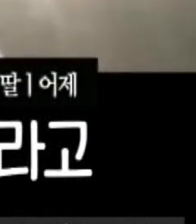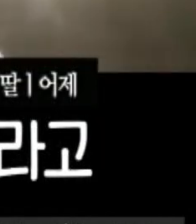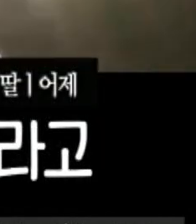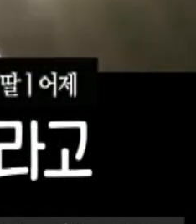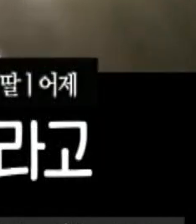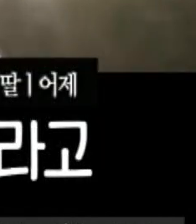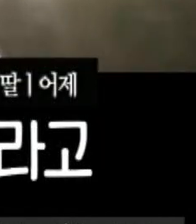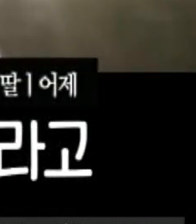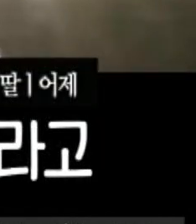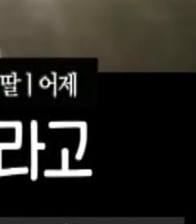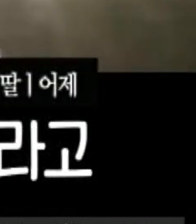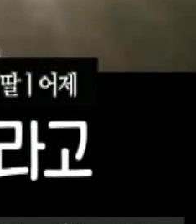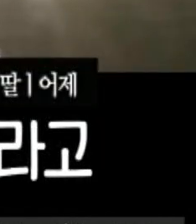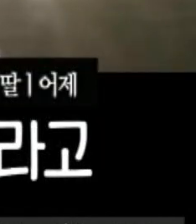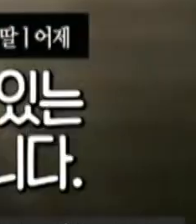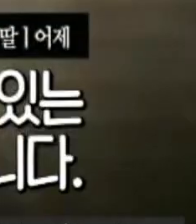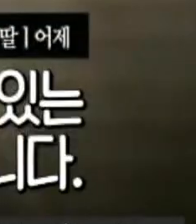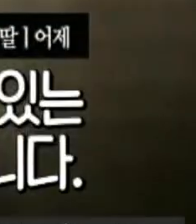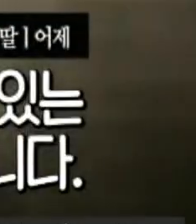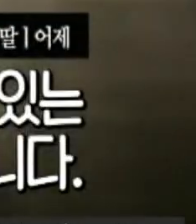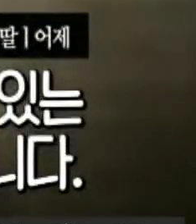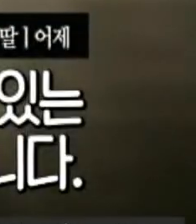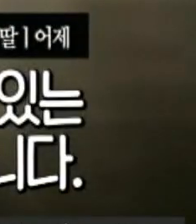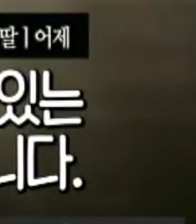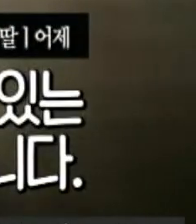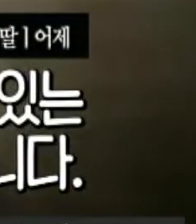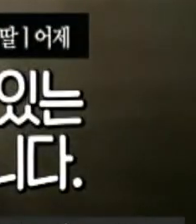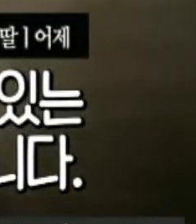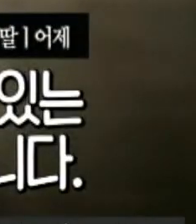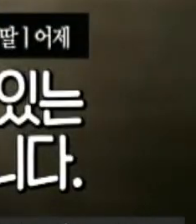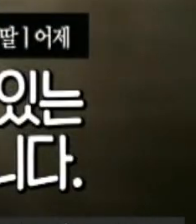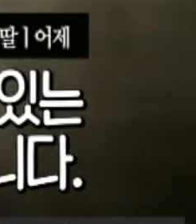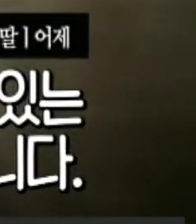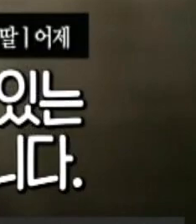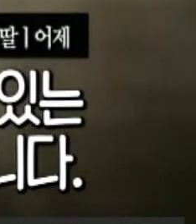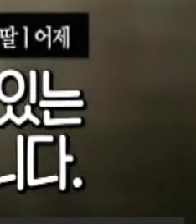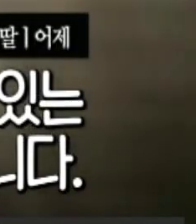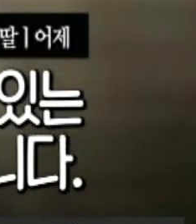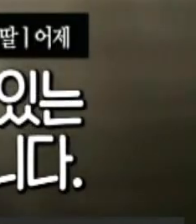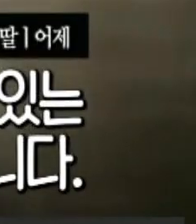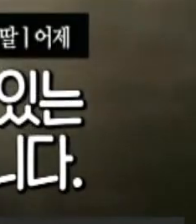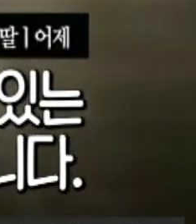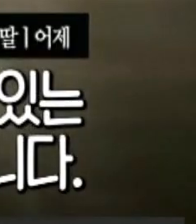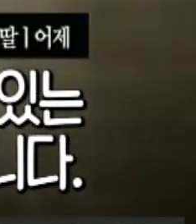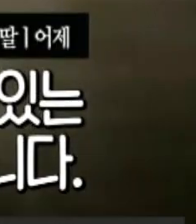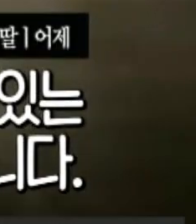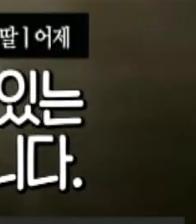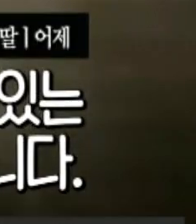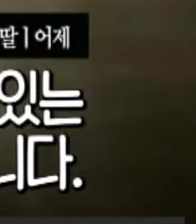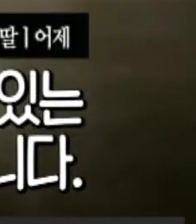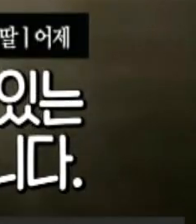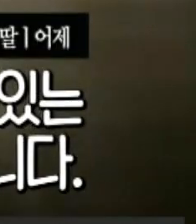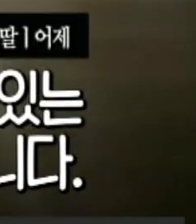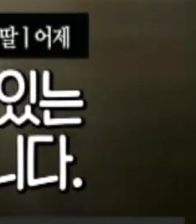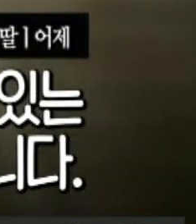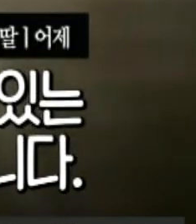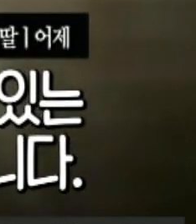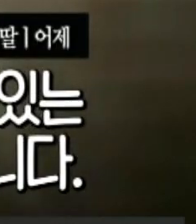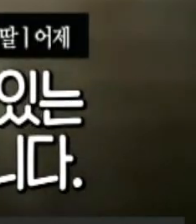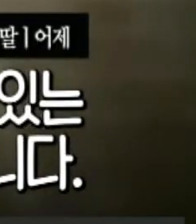안녕하세요. 저는 안서리라고 하고 코로나 바이러스에 촘촘히 박혀져 있는 그 스파이크